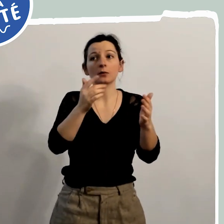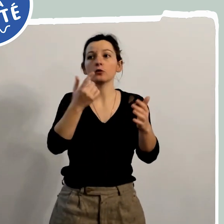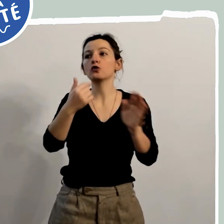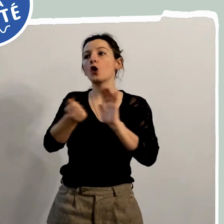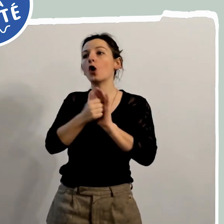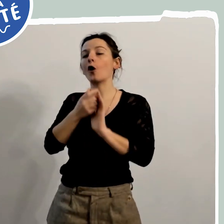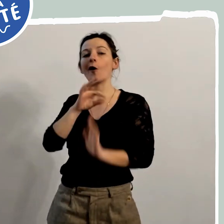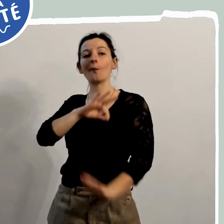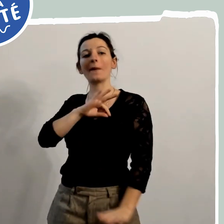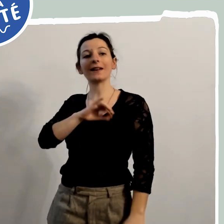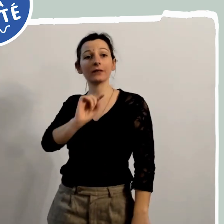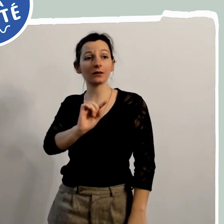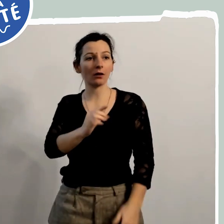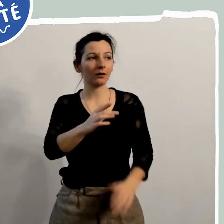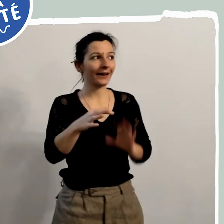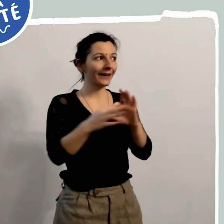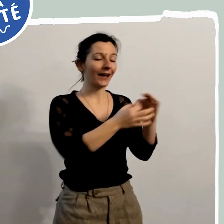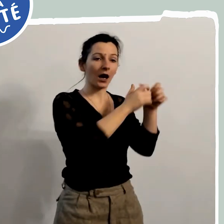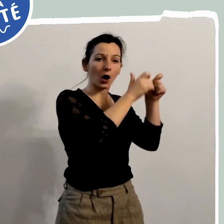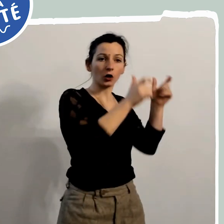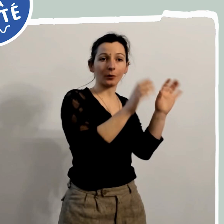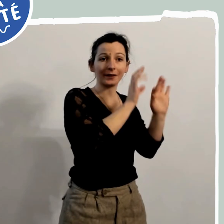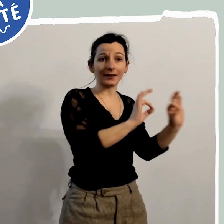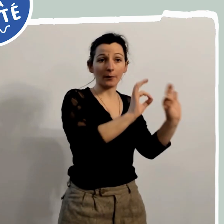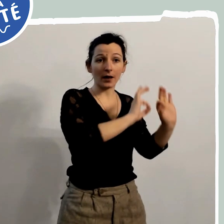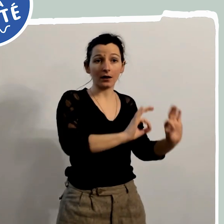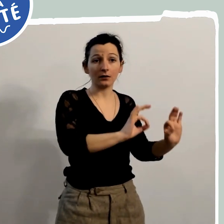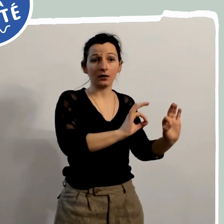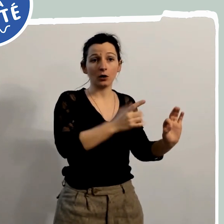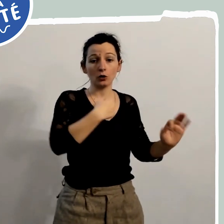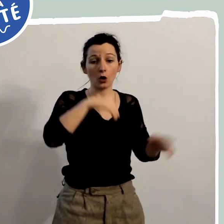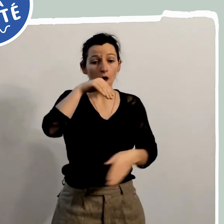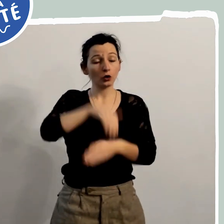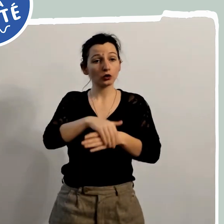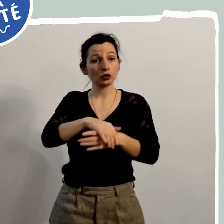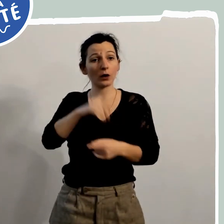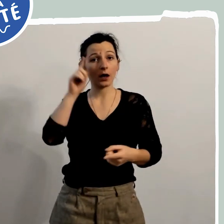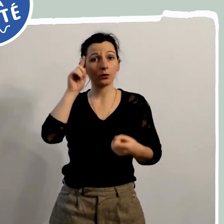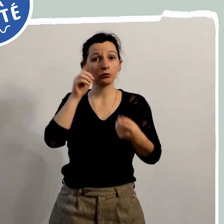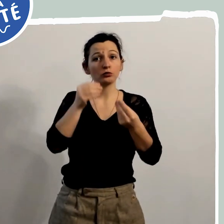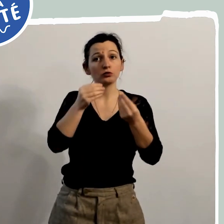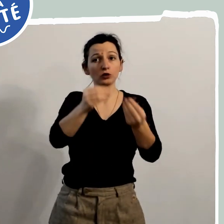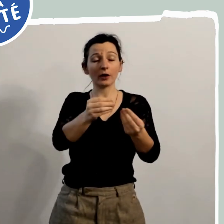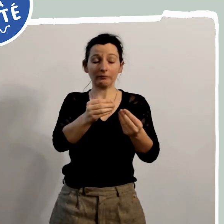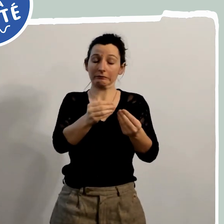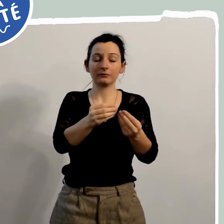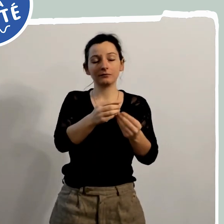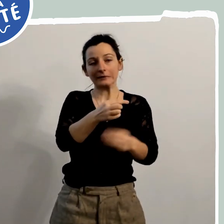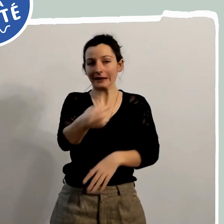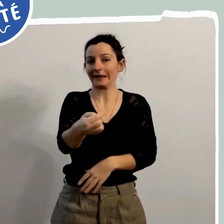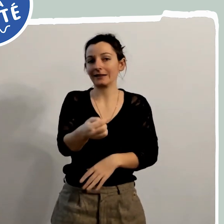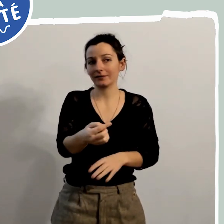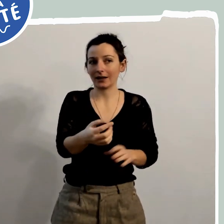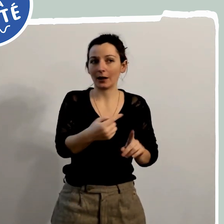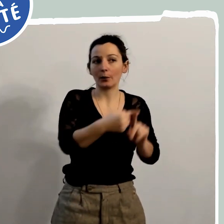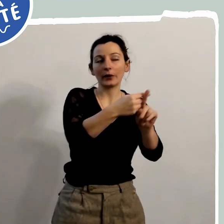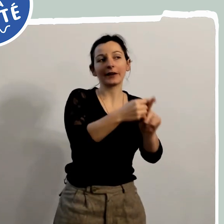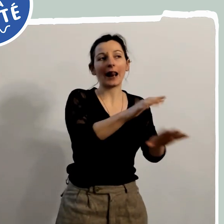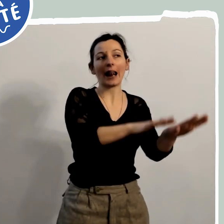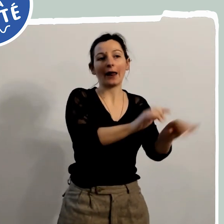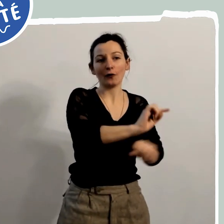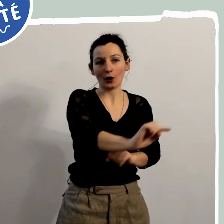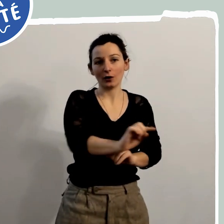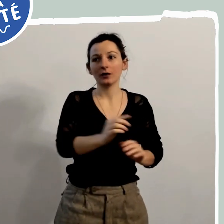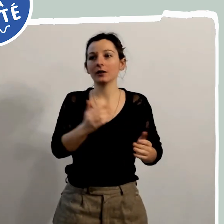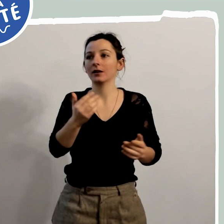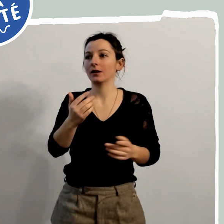Nous, on ne travaille pas pour aucune entreprise. Nos messages qu'on délivre ce soir, ils sont plutôt inquiétants plutôt que positifs. Donc par rapport à ça, et on avait un